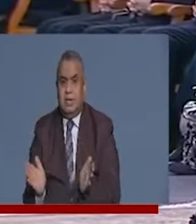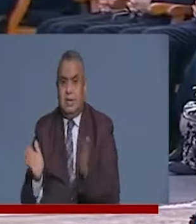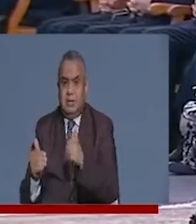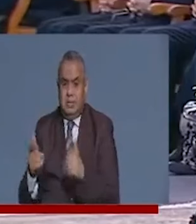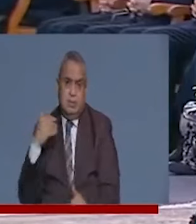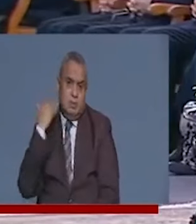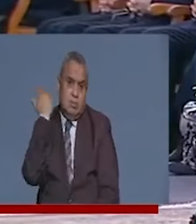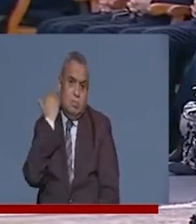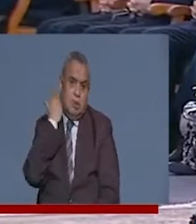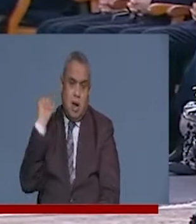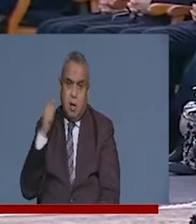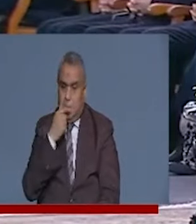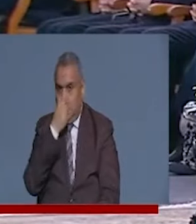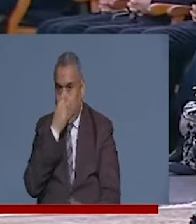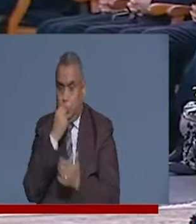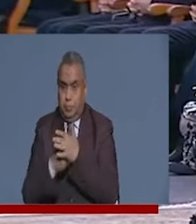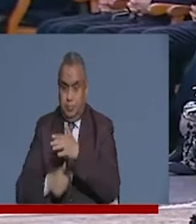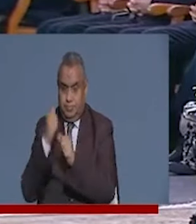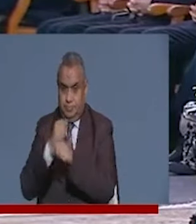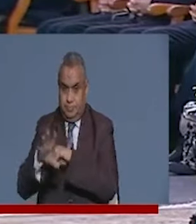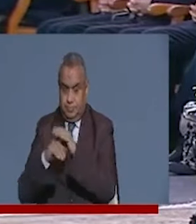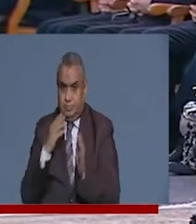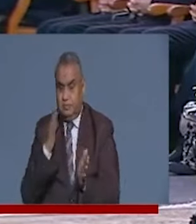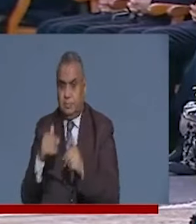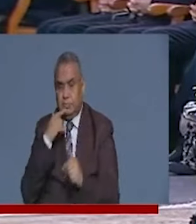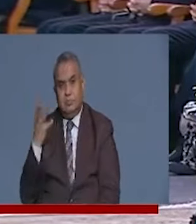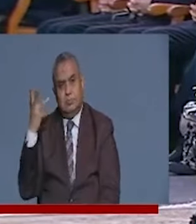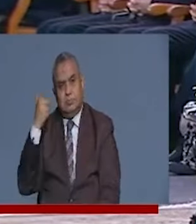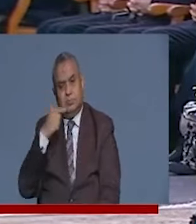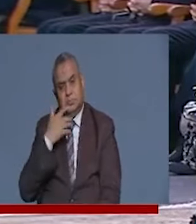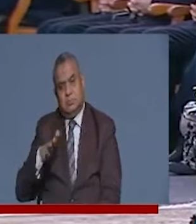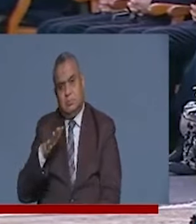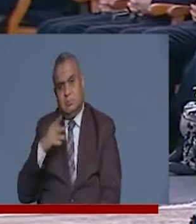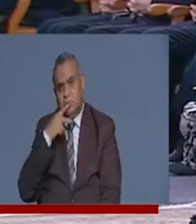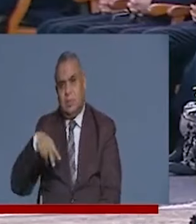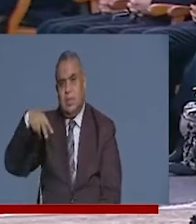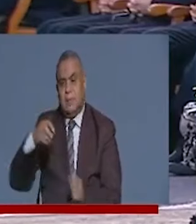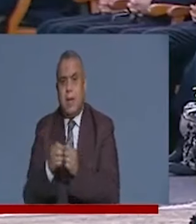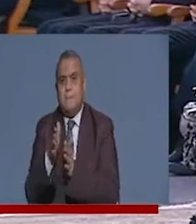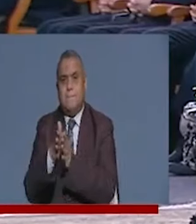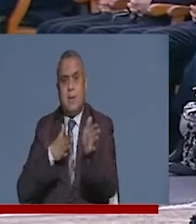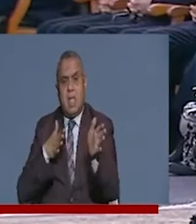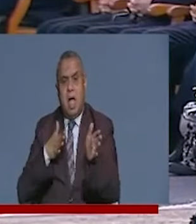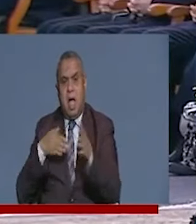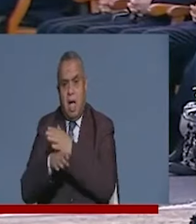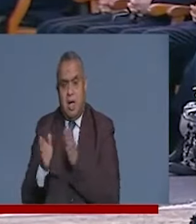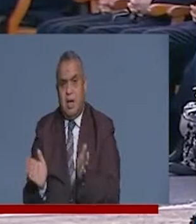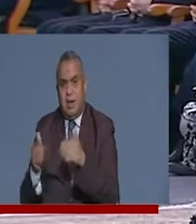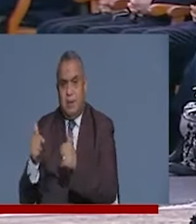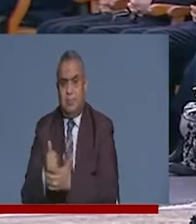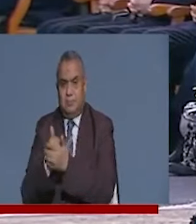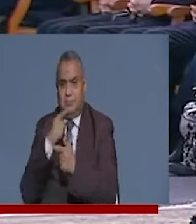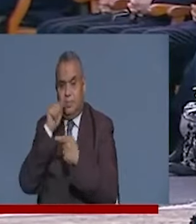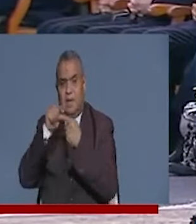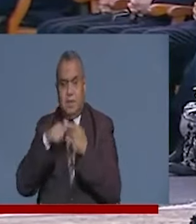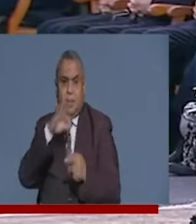الرقم، بس يعني تأكيدا تصحيحا للرقم، هو واصل دلوقتي الى ما يقرب من 8 مليار، وبيجيب العوائد